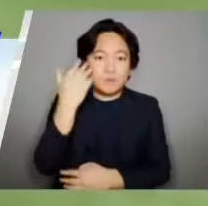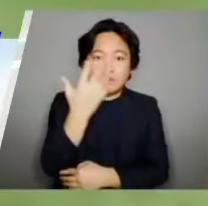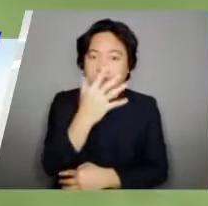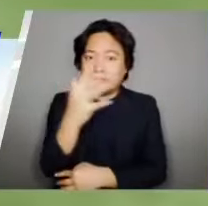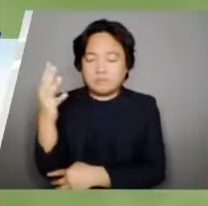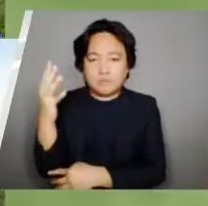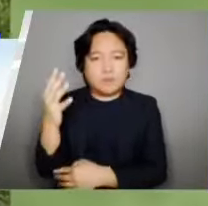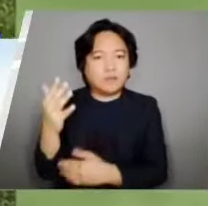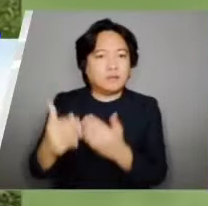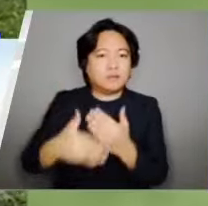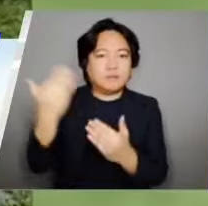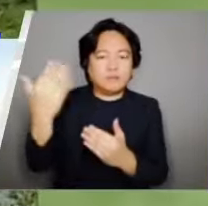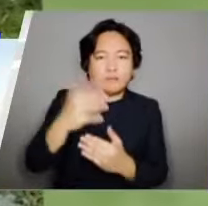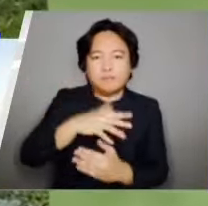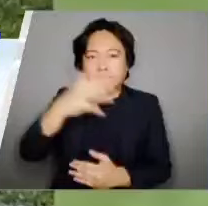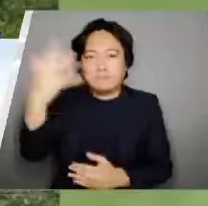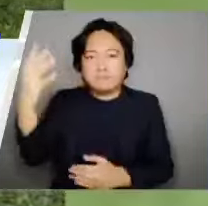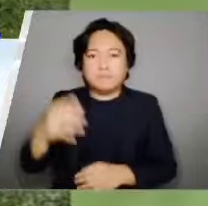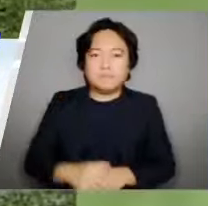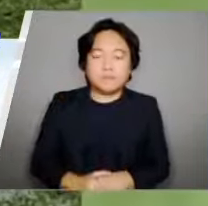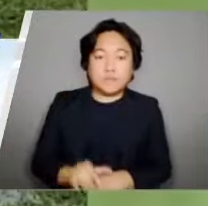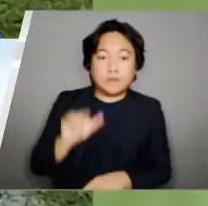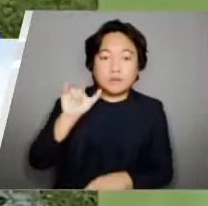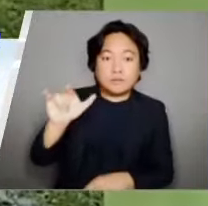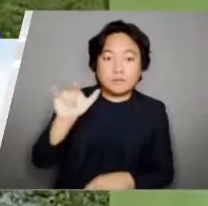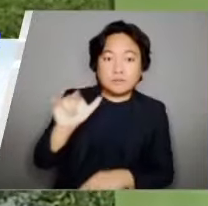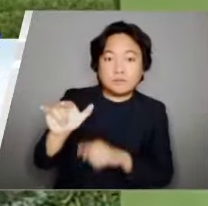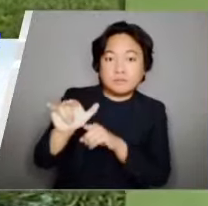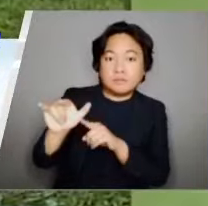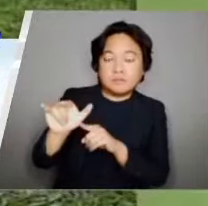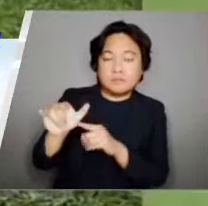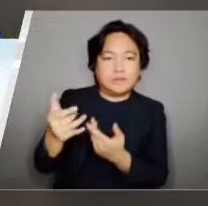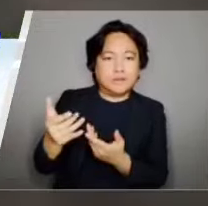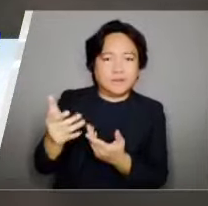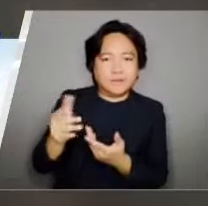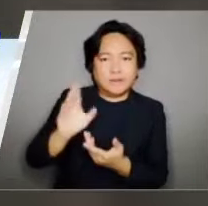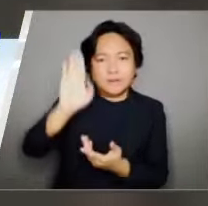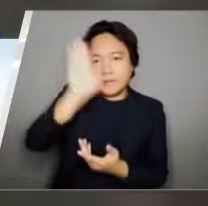Isang 5-seater plane naman ang wasak sa Basco Airport dahil sa lakas ng hangin.